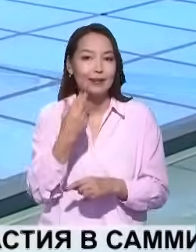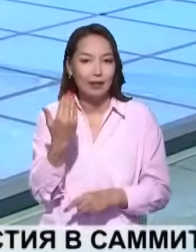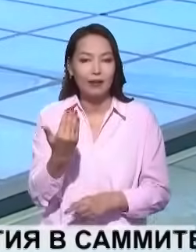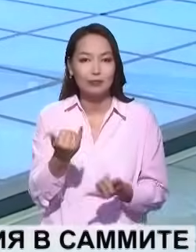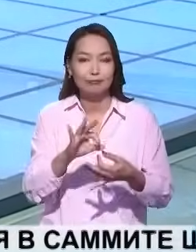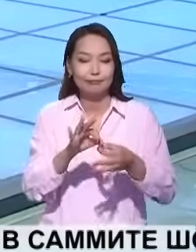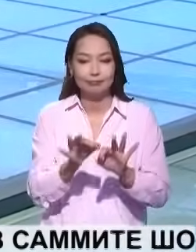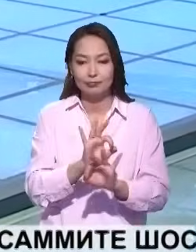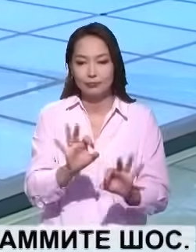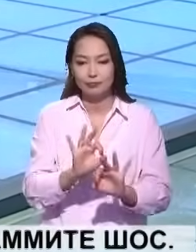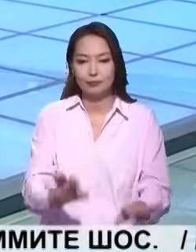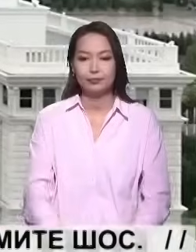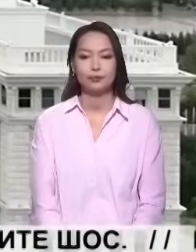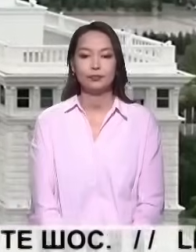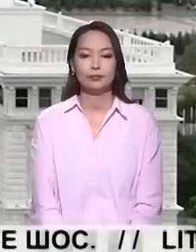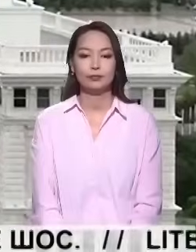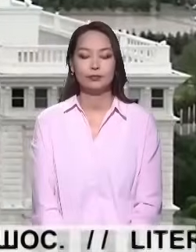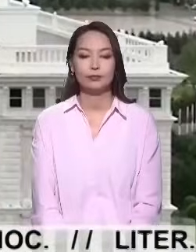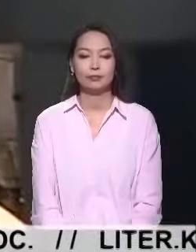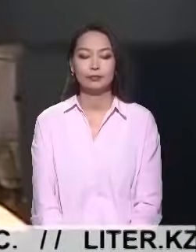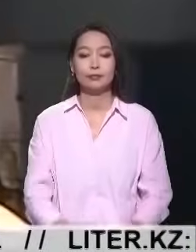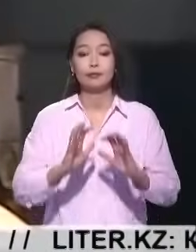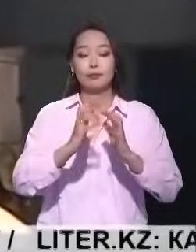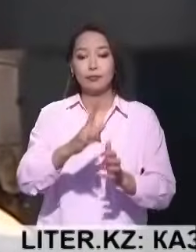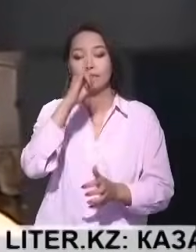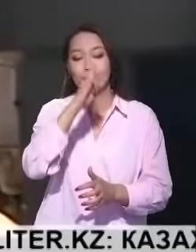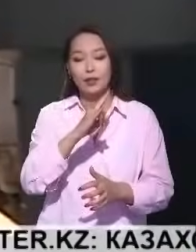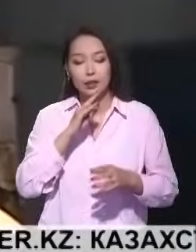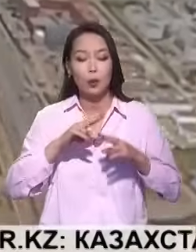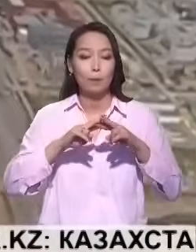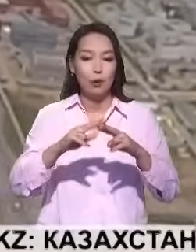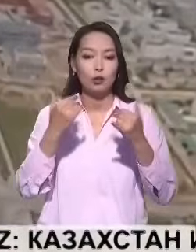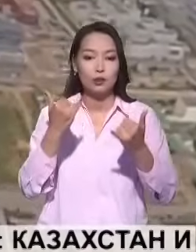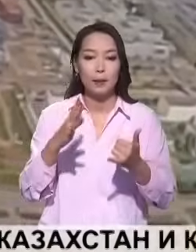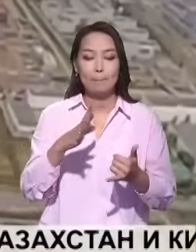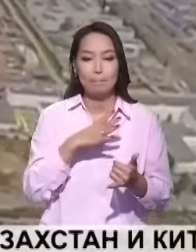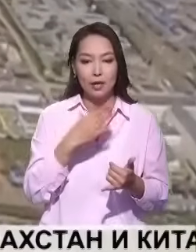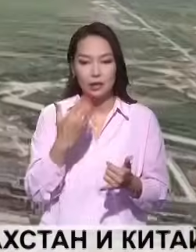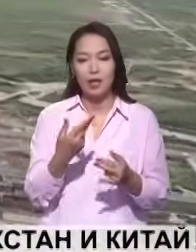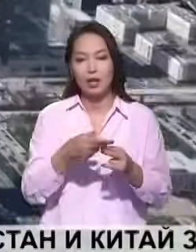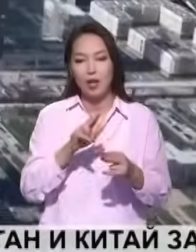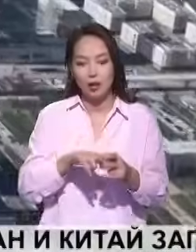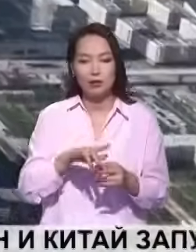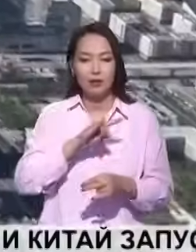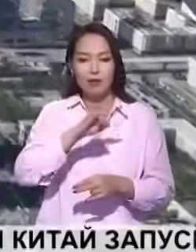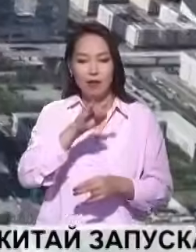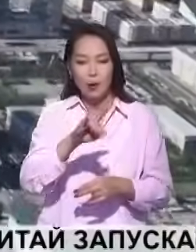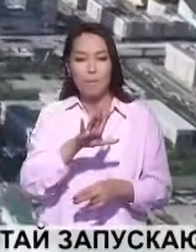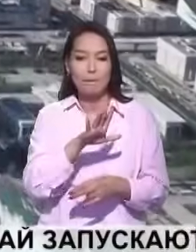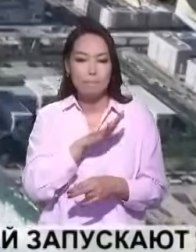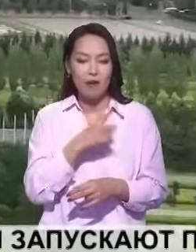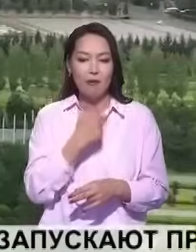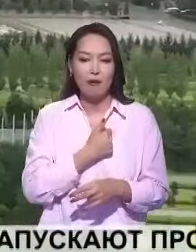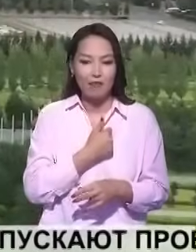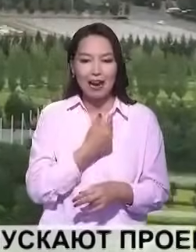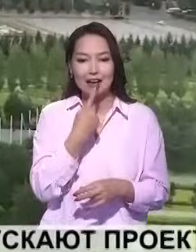обо всем по порядку. В небе казахстанской столицы сегодня можно было заметить истребители, и их полет оставил за собой